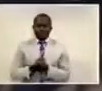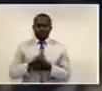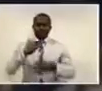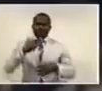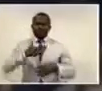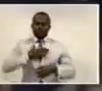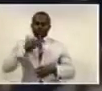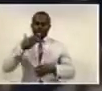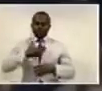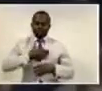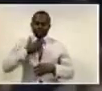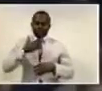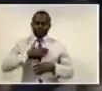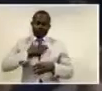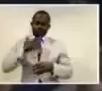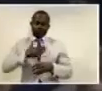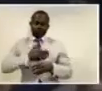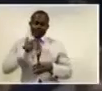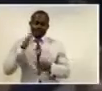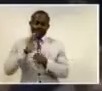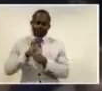Nishimye